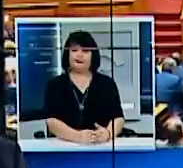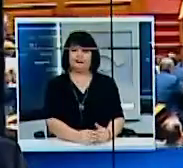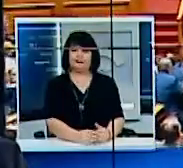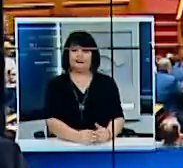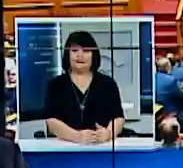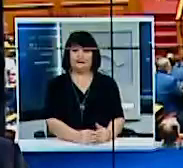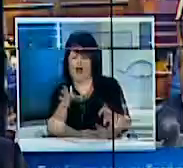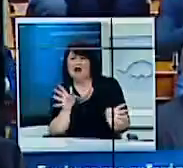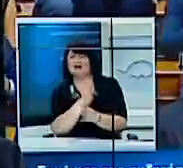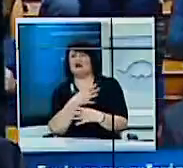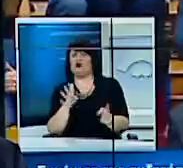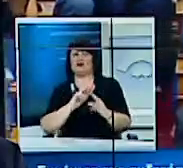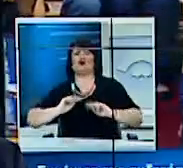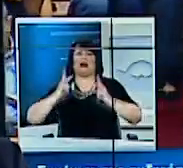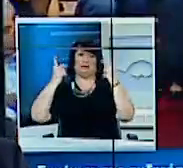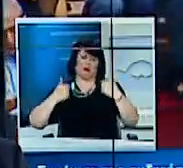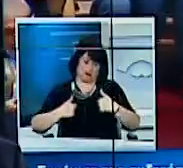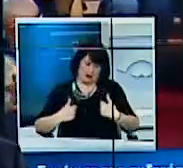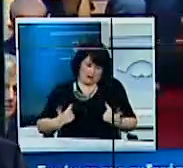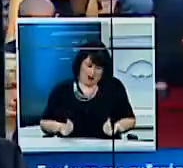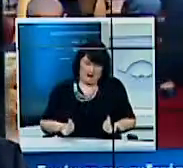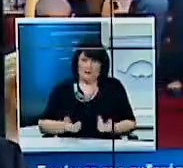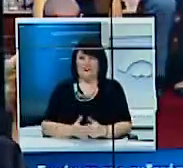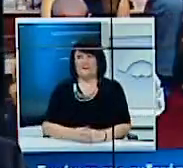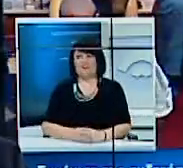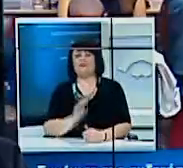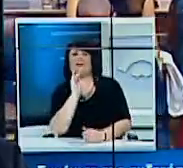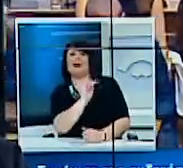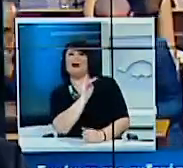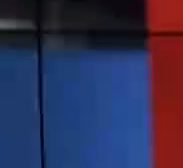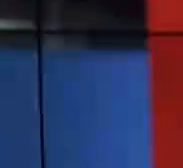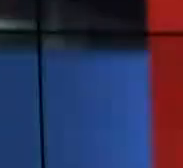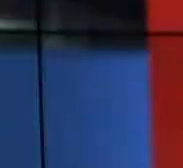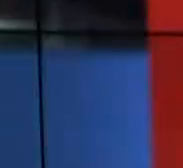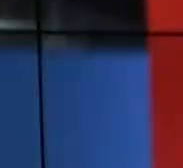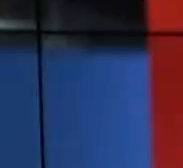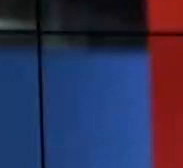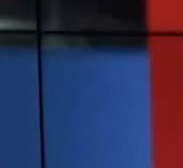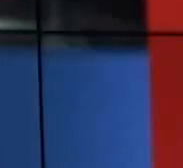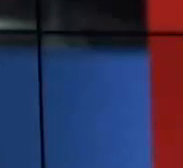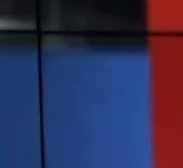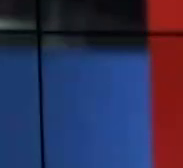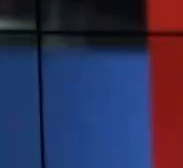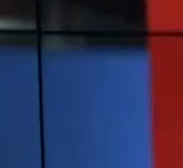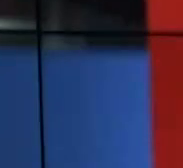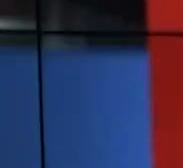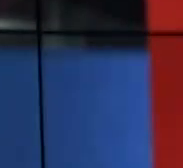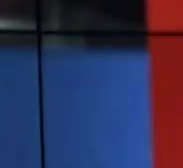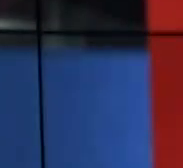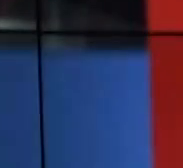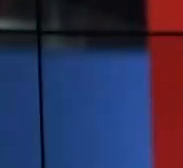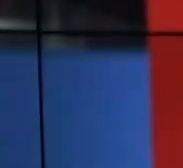το συνεχίσω και εγώ, κύριε Παγώνη. Να το συνεχίσω και εγώ. Ο κύριος Σταϊκούρας σήμερα εξήγηλε καινούργια μέτρα. Στα 2,5%